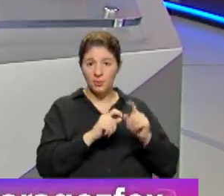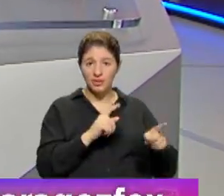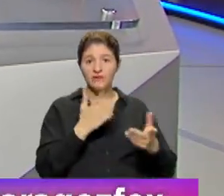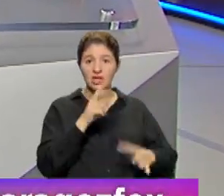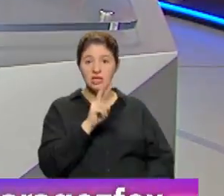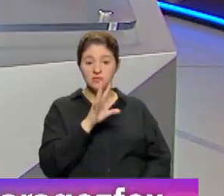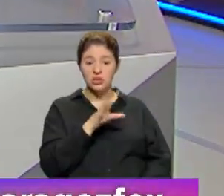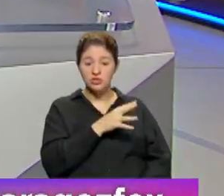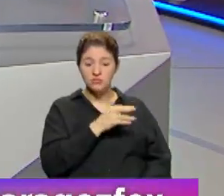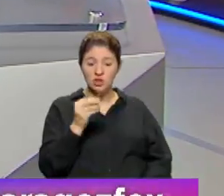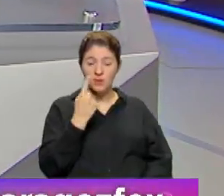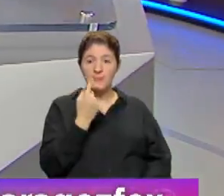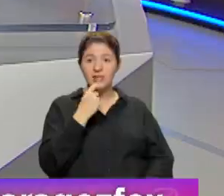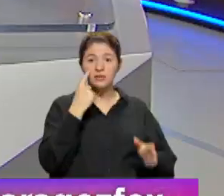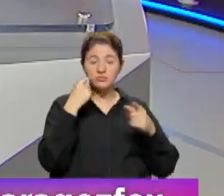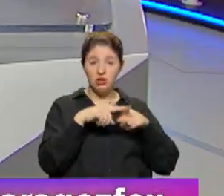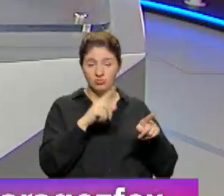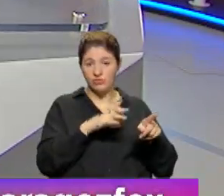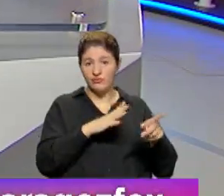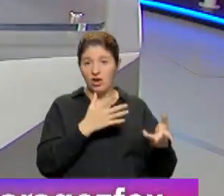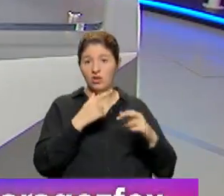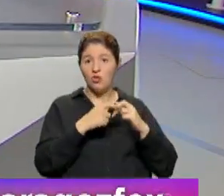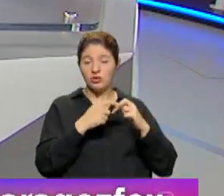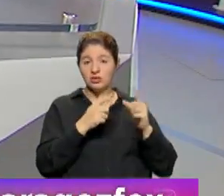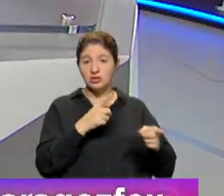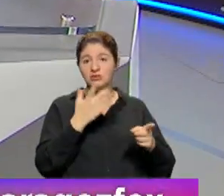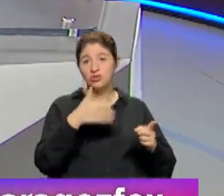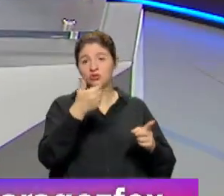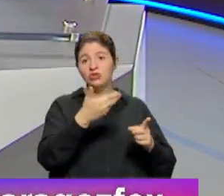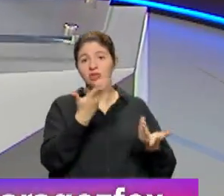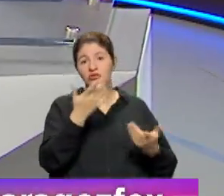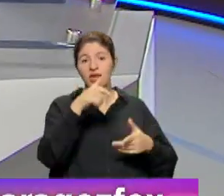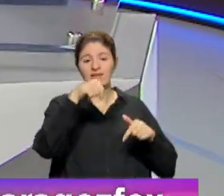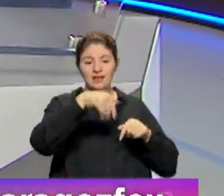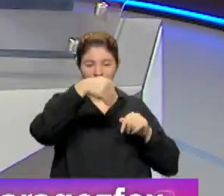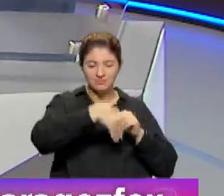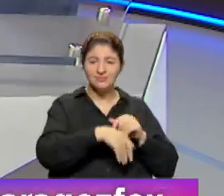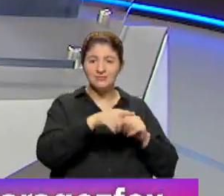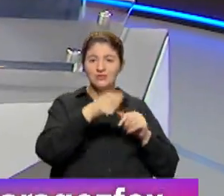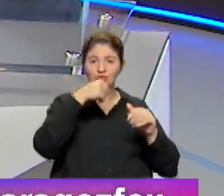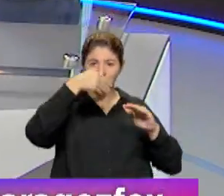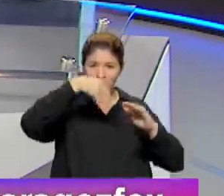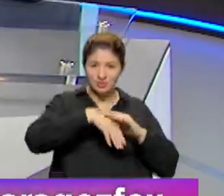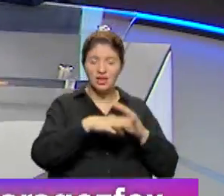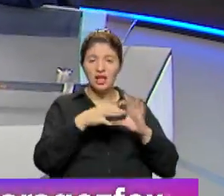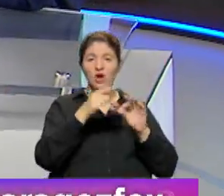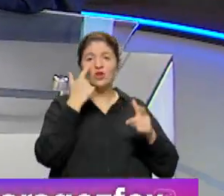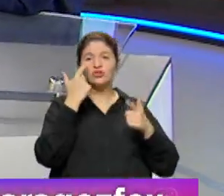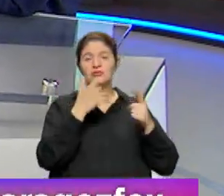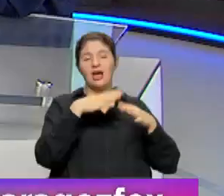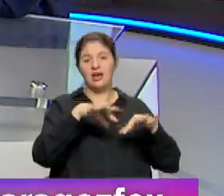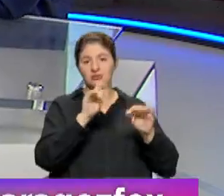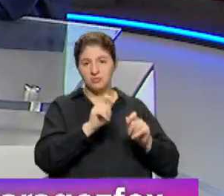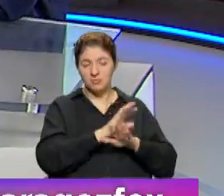ve 25 milyonluk bir takipçisi var reuters'ın Sonrasında da işte Yere Batan sahancı ile ilgili o görüntüleri ekranlarınıza